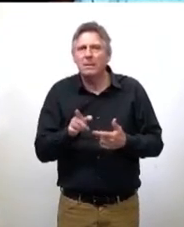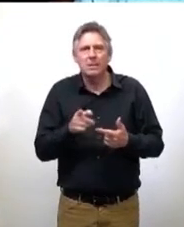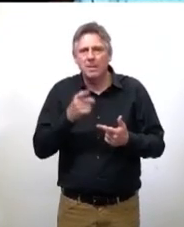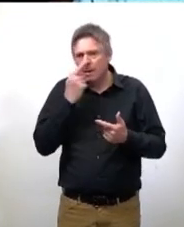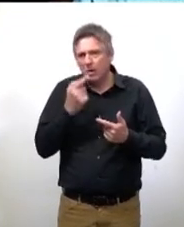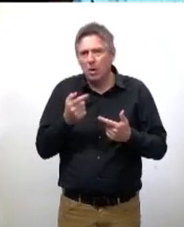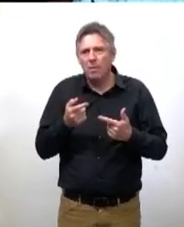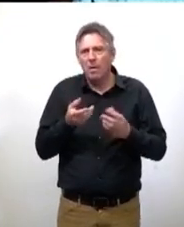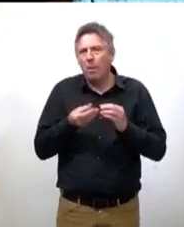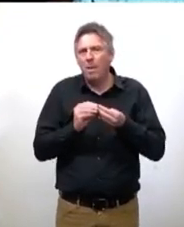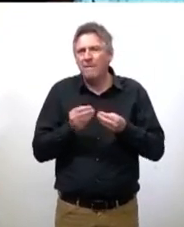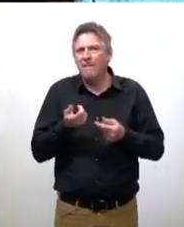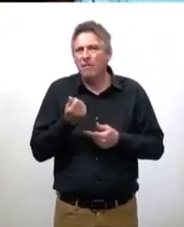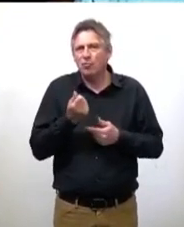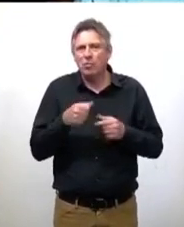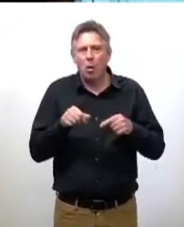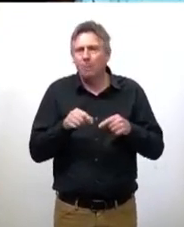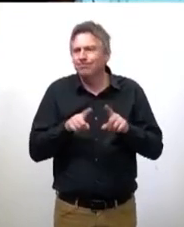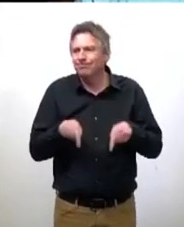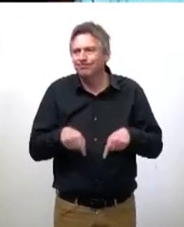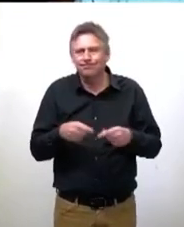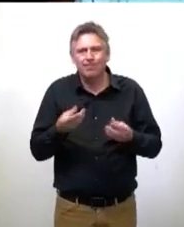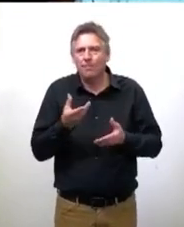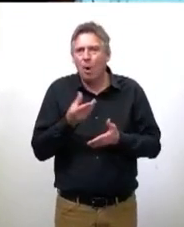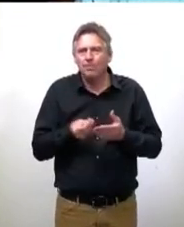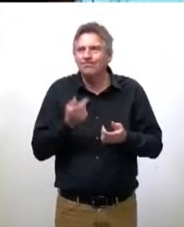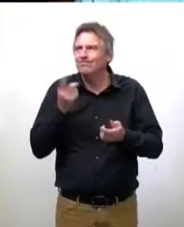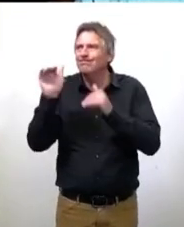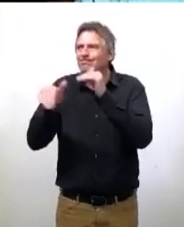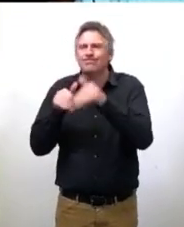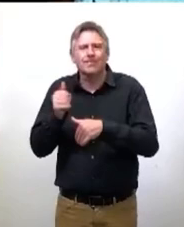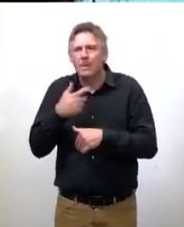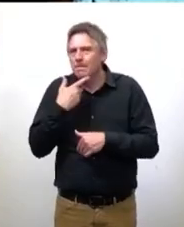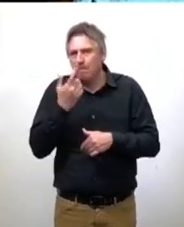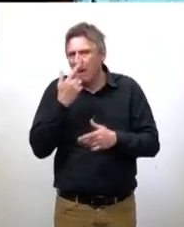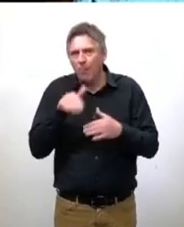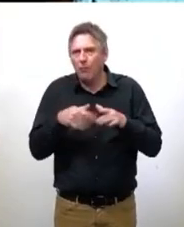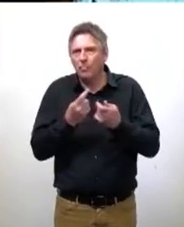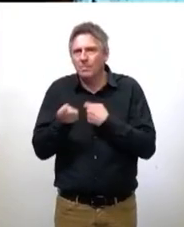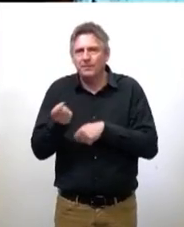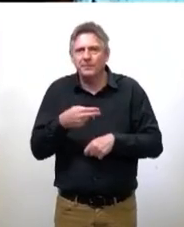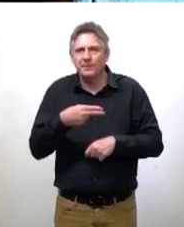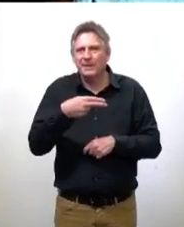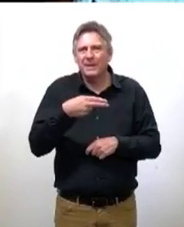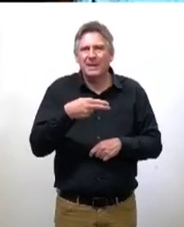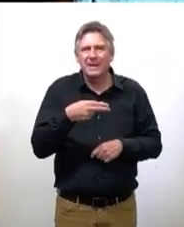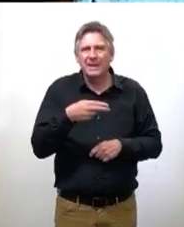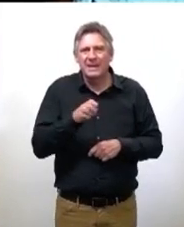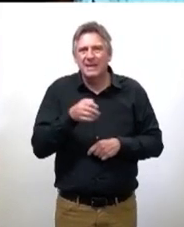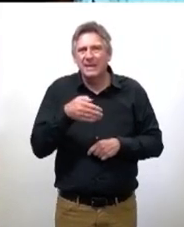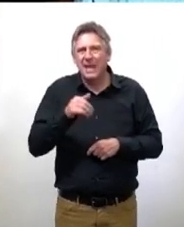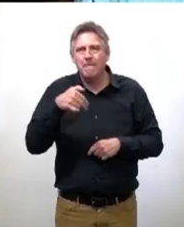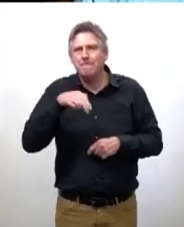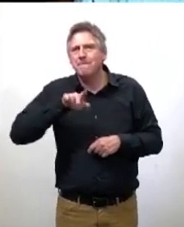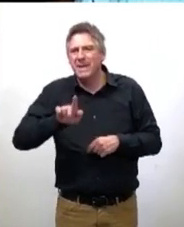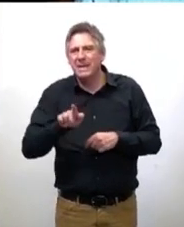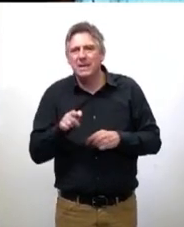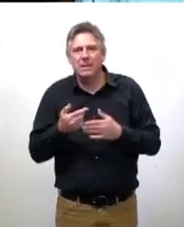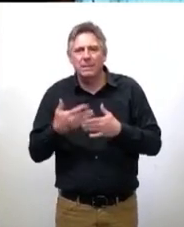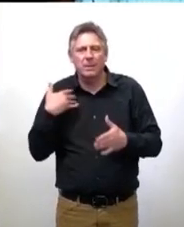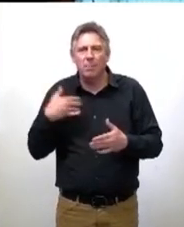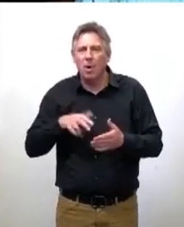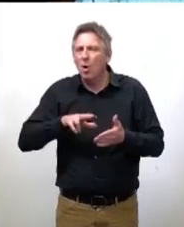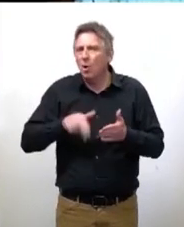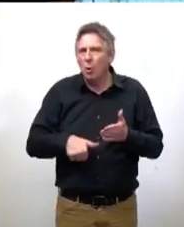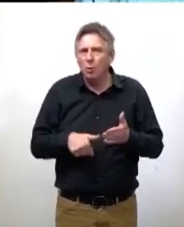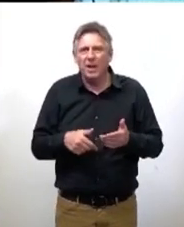et ce pour plusieurs raisons. D'abord car depuis une dizaine d'années, le naming a fait l'épreuve de son inefficacité, des contrats qui